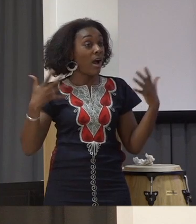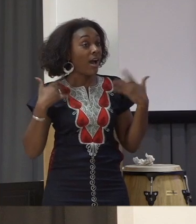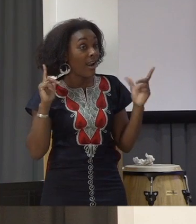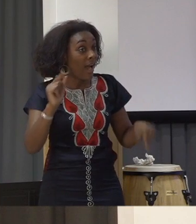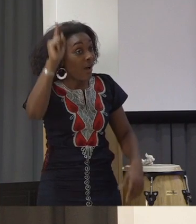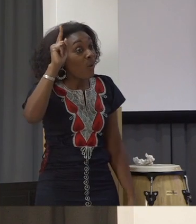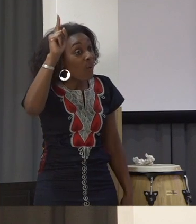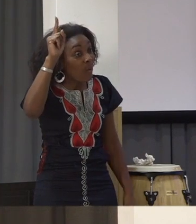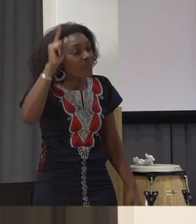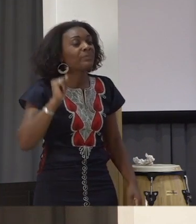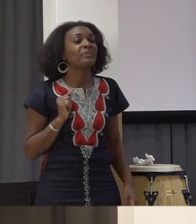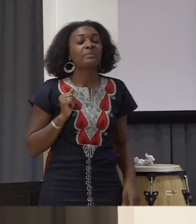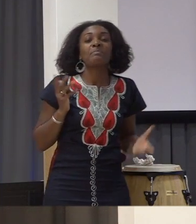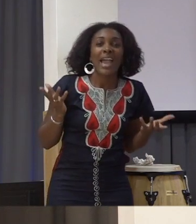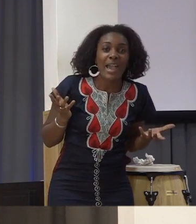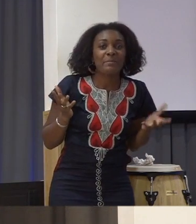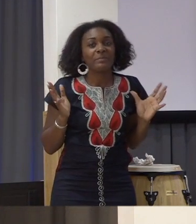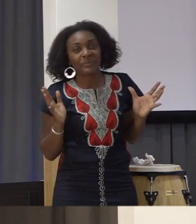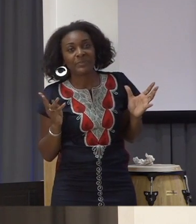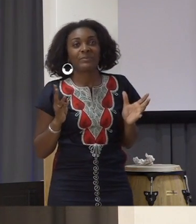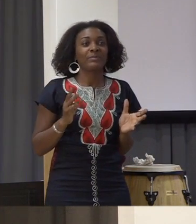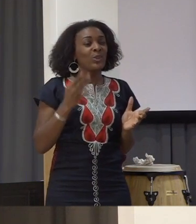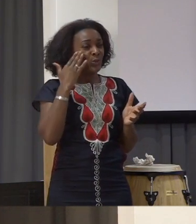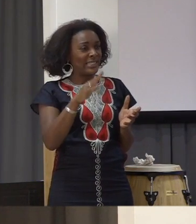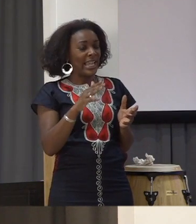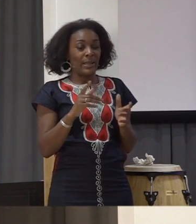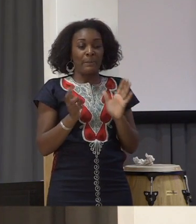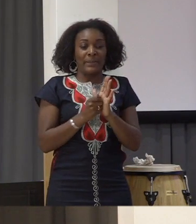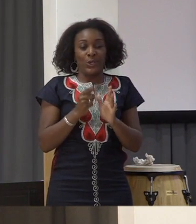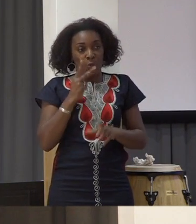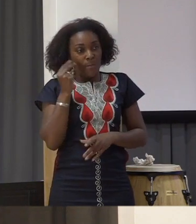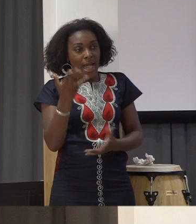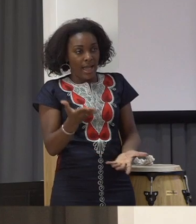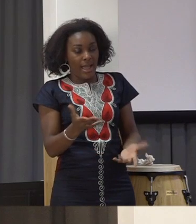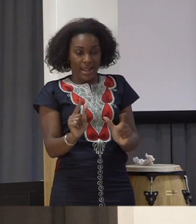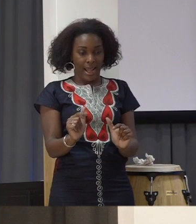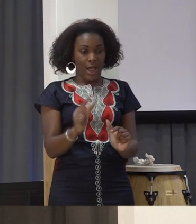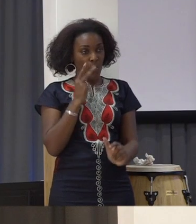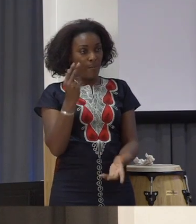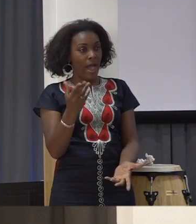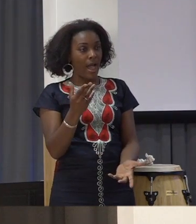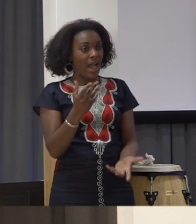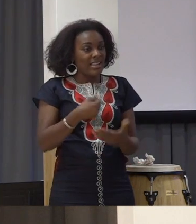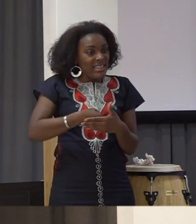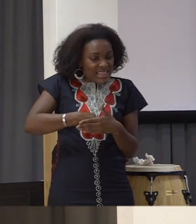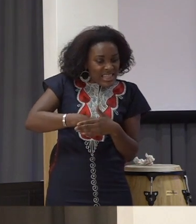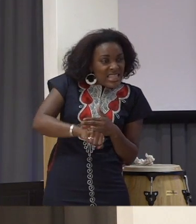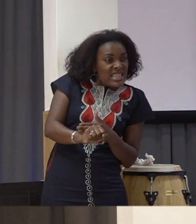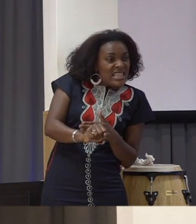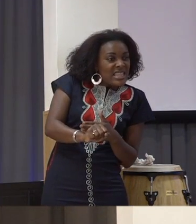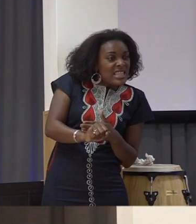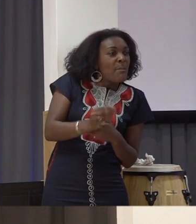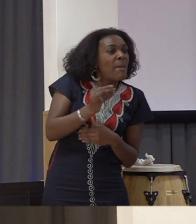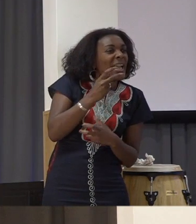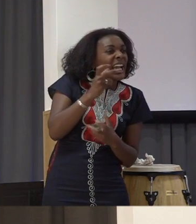Pourtant, vous conviendrez peut-être avec moi que lorsqu'un être humain est créé, le premier cri qu'il pousse, ce